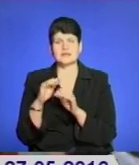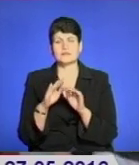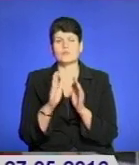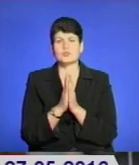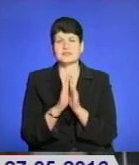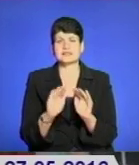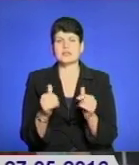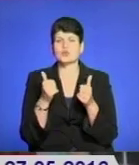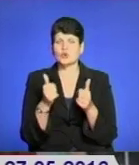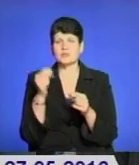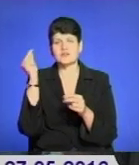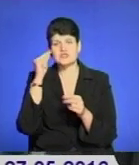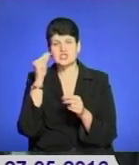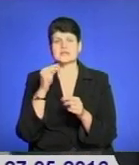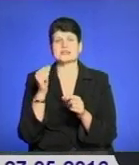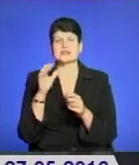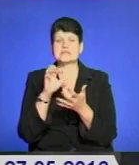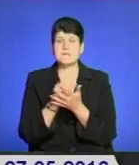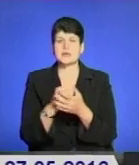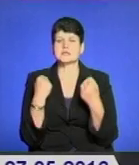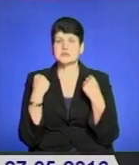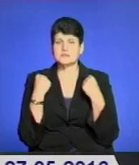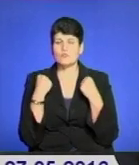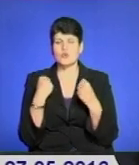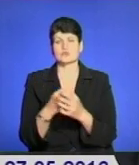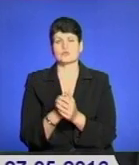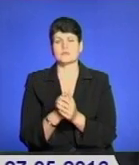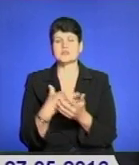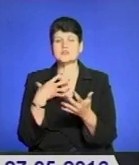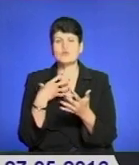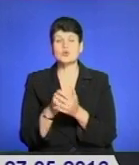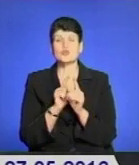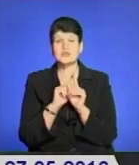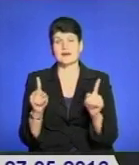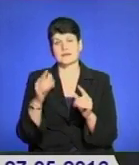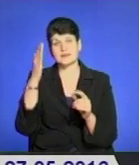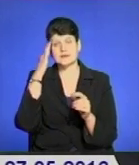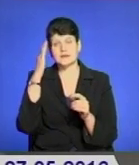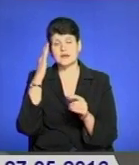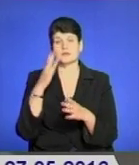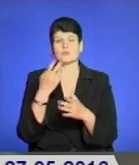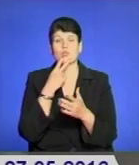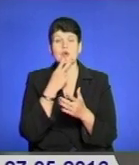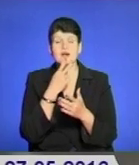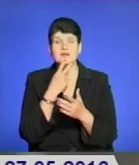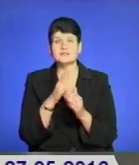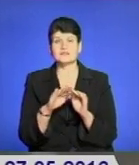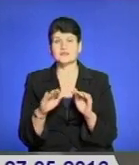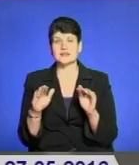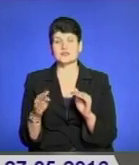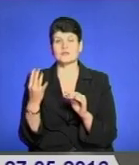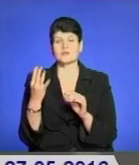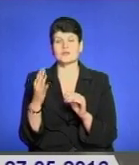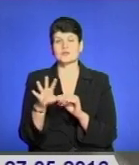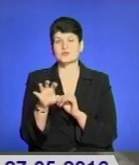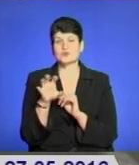добре вчитися, займатися спортом та розвивати власну правосвідомість. Свої унікальні здібності розшуківця демонстрував перед дітьми і